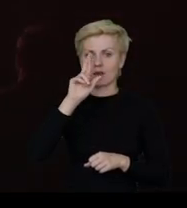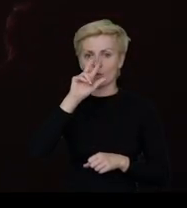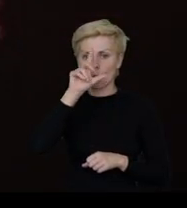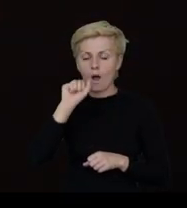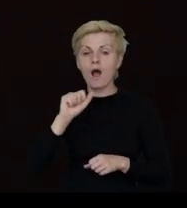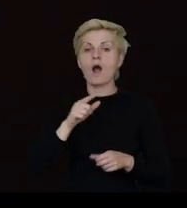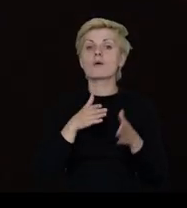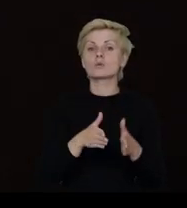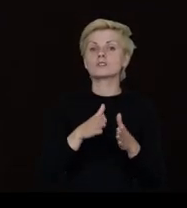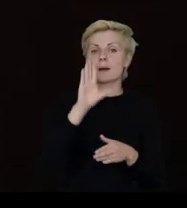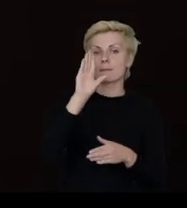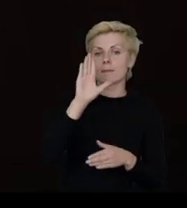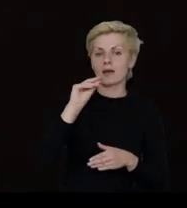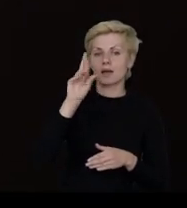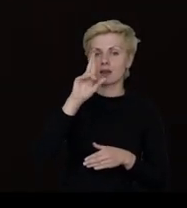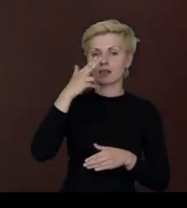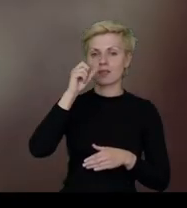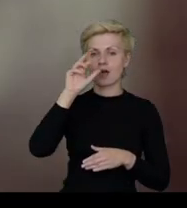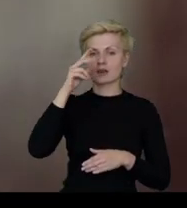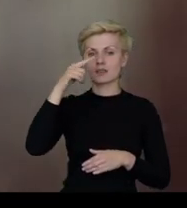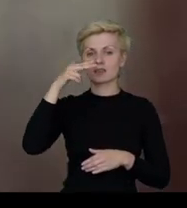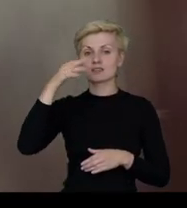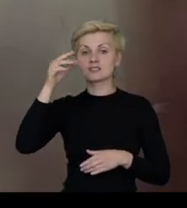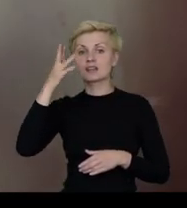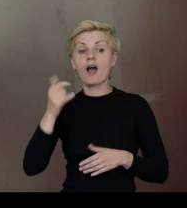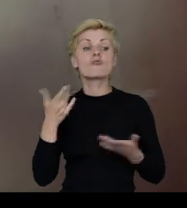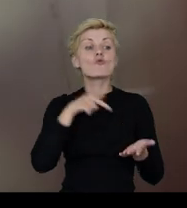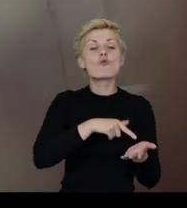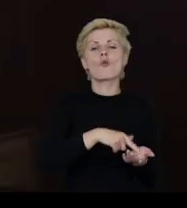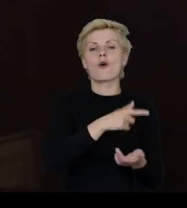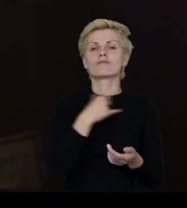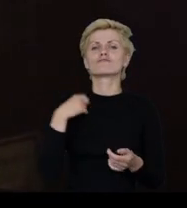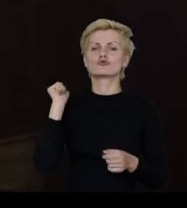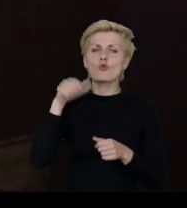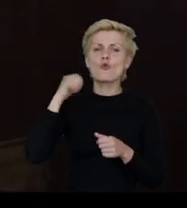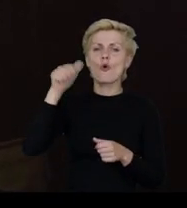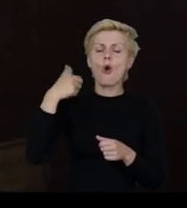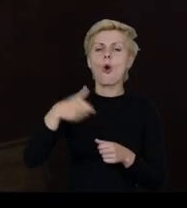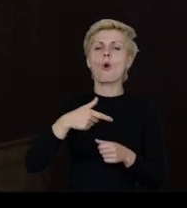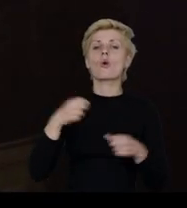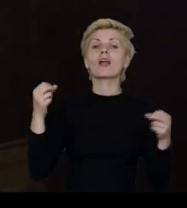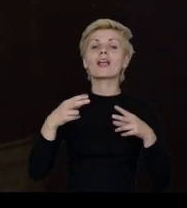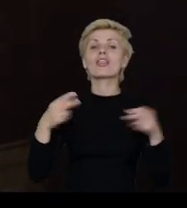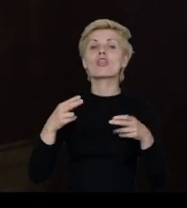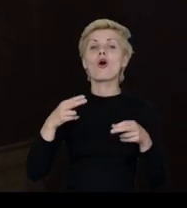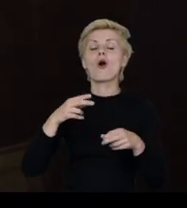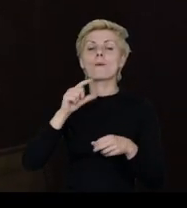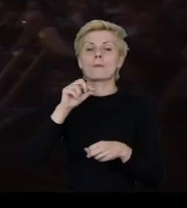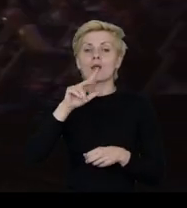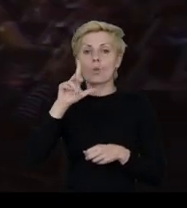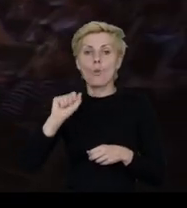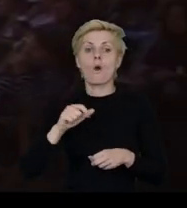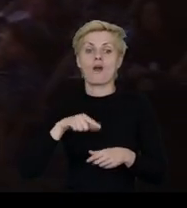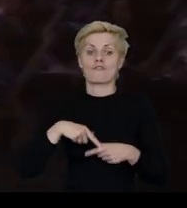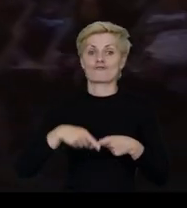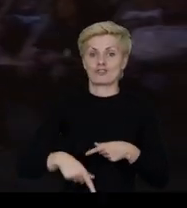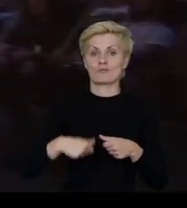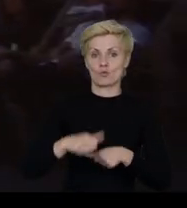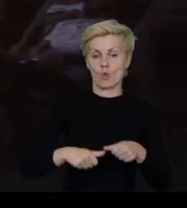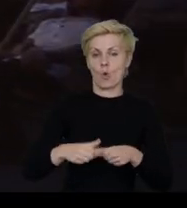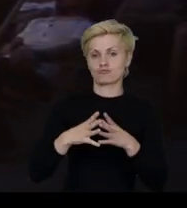Bernardyńskiej, tam, gdzie Kino Perła, czyli nasz własny, cykliczny projekt kulturalny, który w tym roku obchodzi